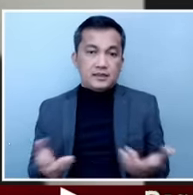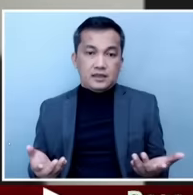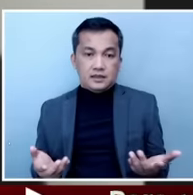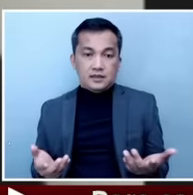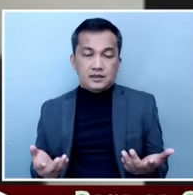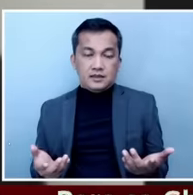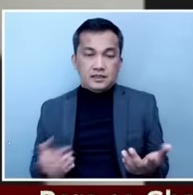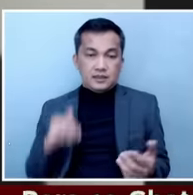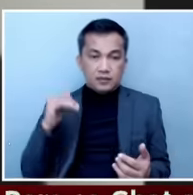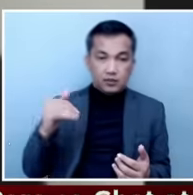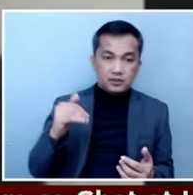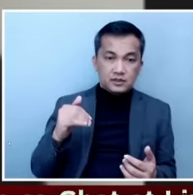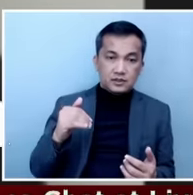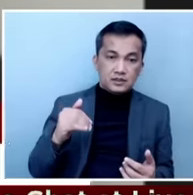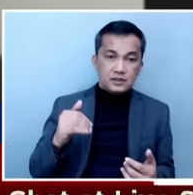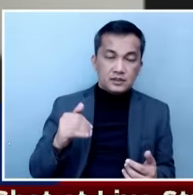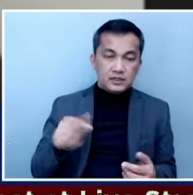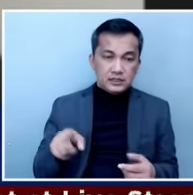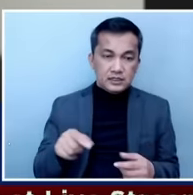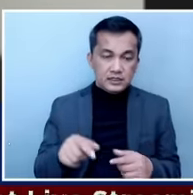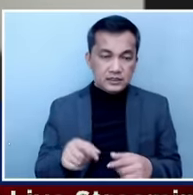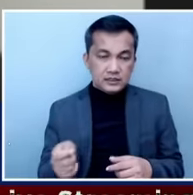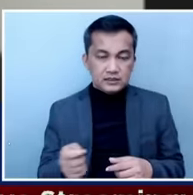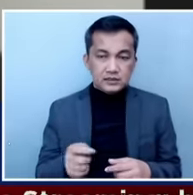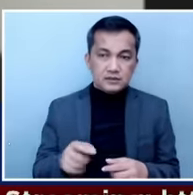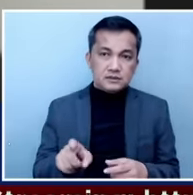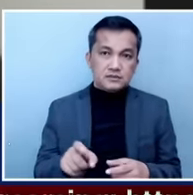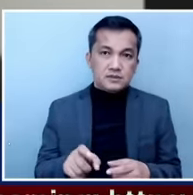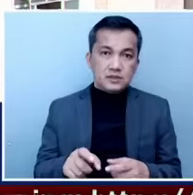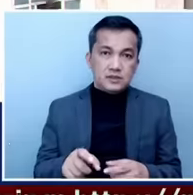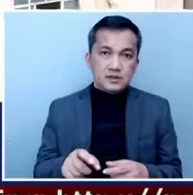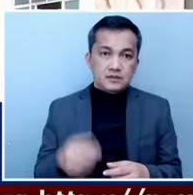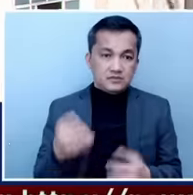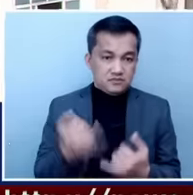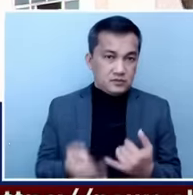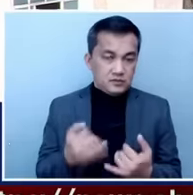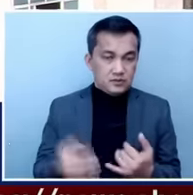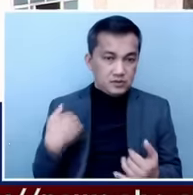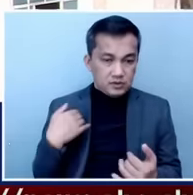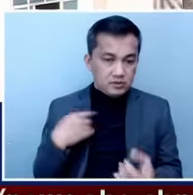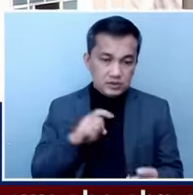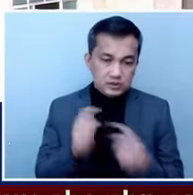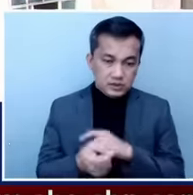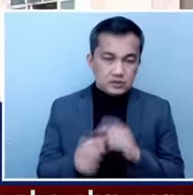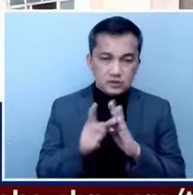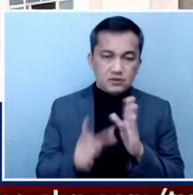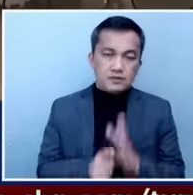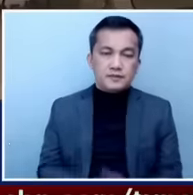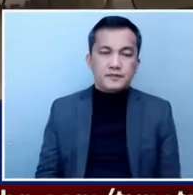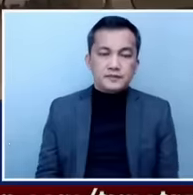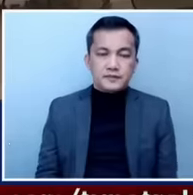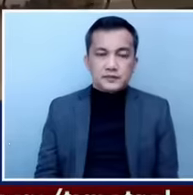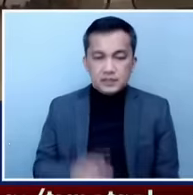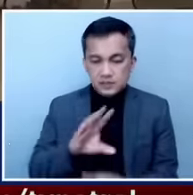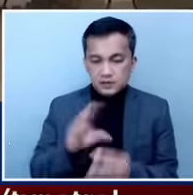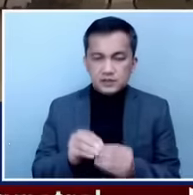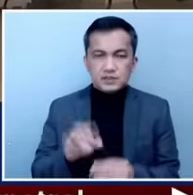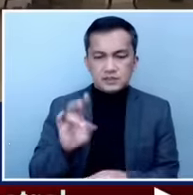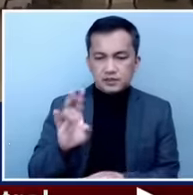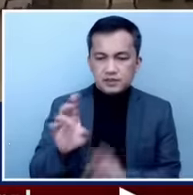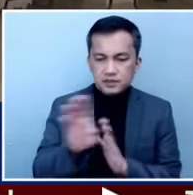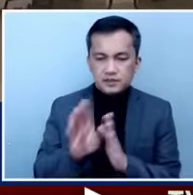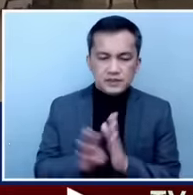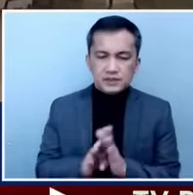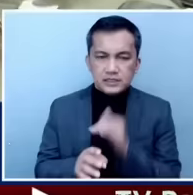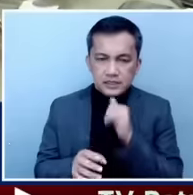you cannot avoid it unless you repeal or you change the law. Tinatayang nasa 17 billion pesos ang hindi